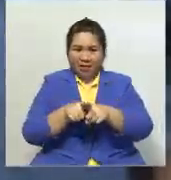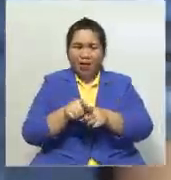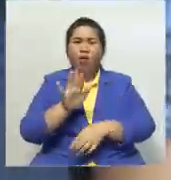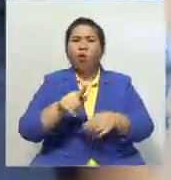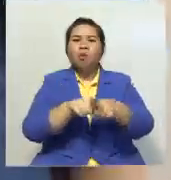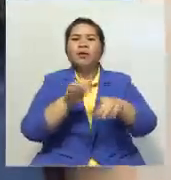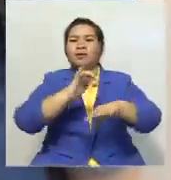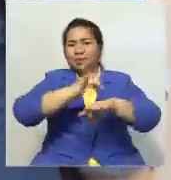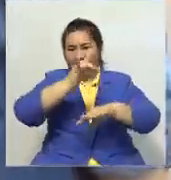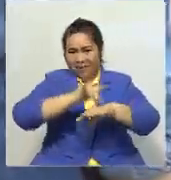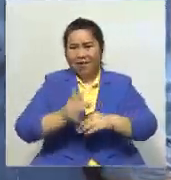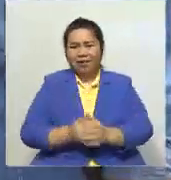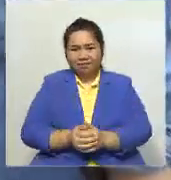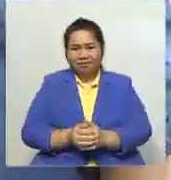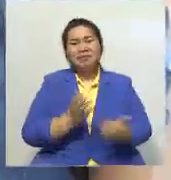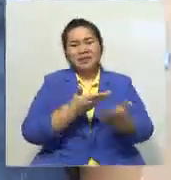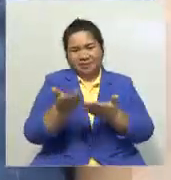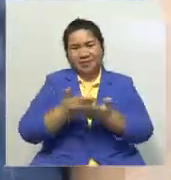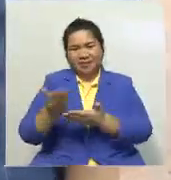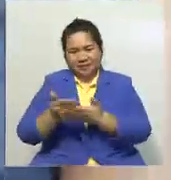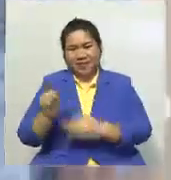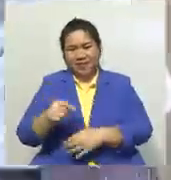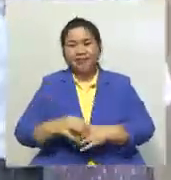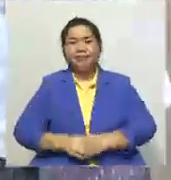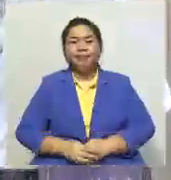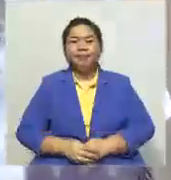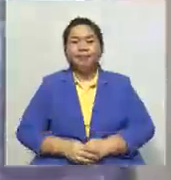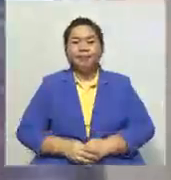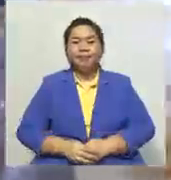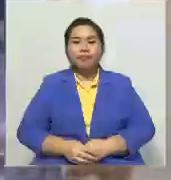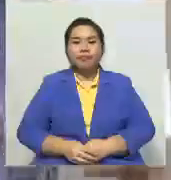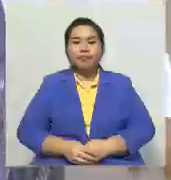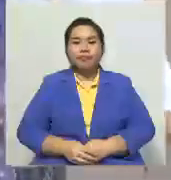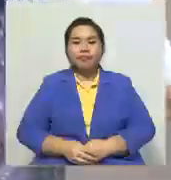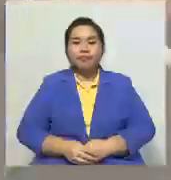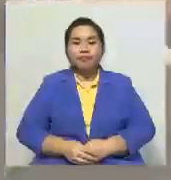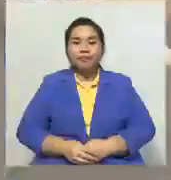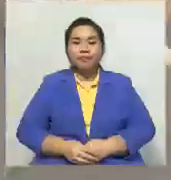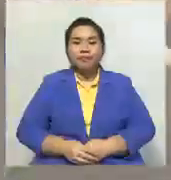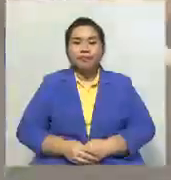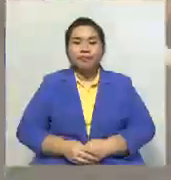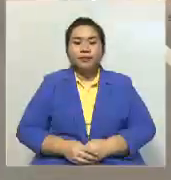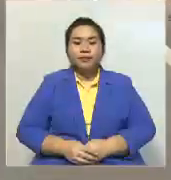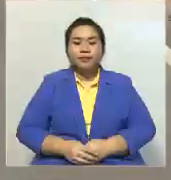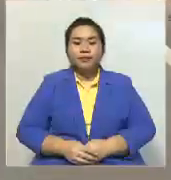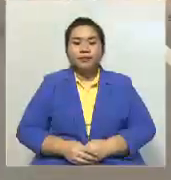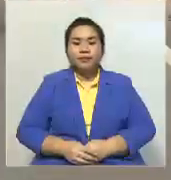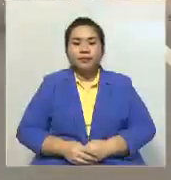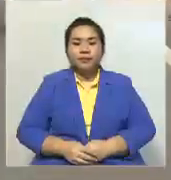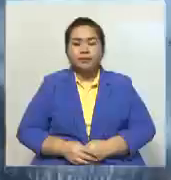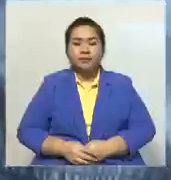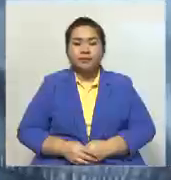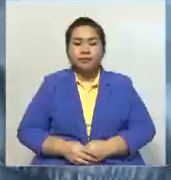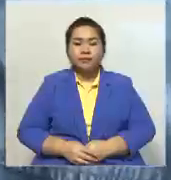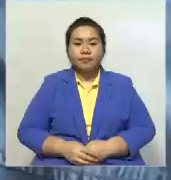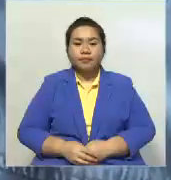ทรีย์ทั้งนั้นเลยค่ะเห็นอย่างนี้ต้องช็อปกันแล้วค่ะ อีสานนี่มีดีอยู่หลายอย่างไผว่าเมืองอีสานห่างทางนี่ให้ซึ้งซ